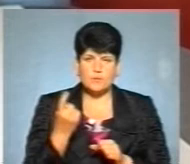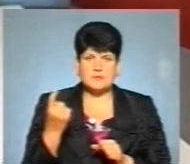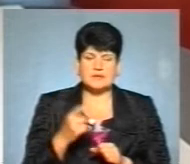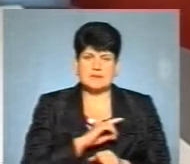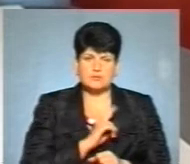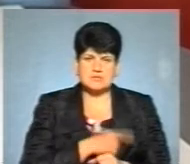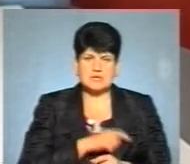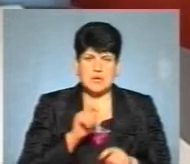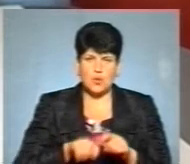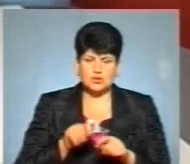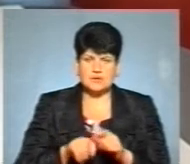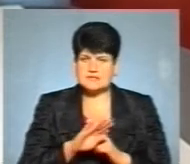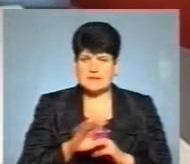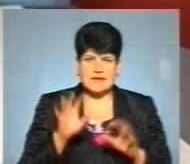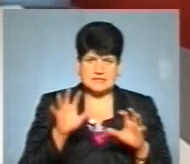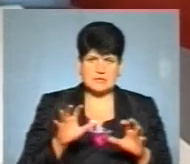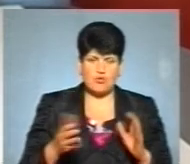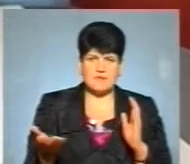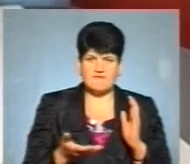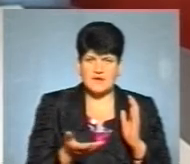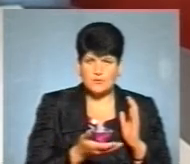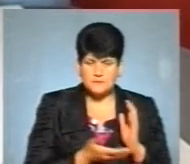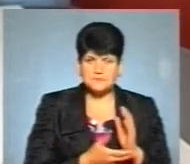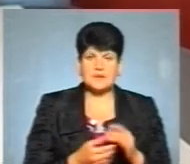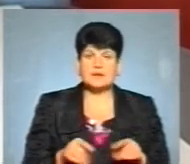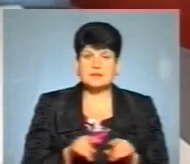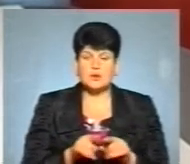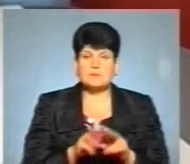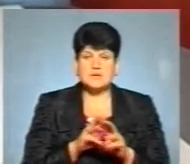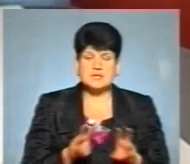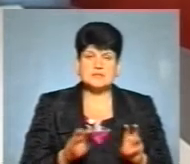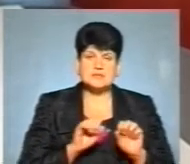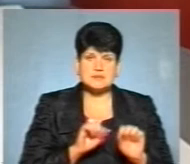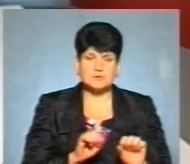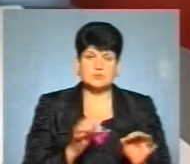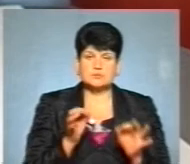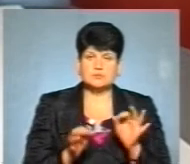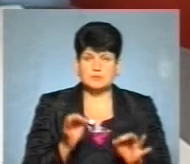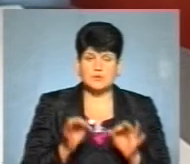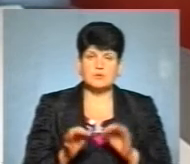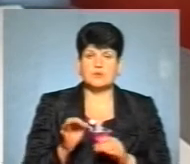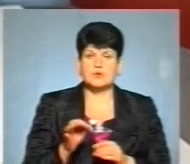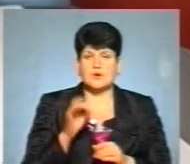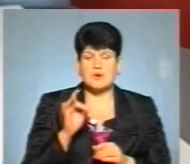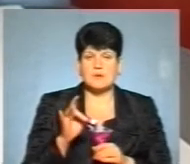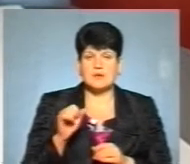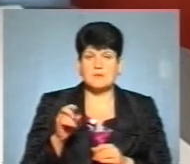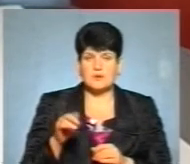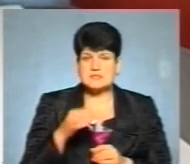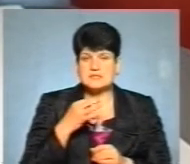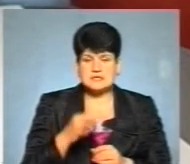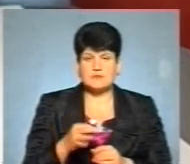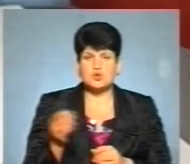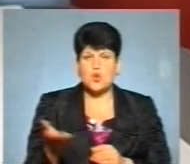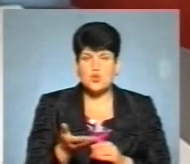посилення контролю за незаконними вирубками. Водночас міністр захисту довкілля Роман Абрамовський сказав, що рубка лісу не основна